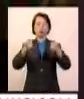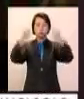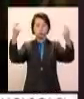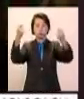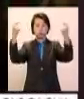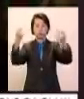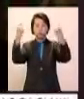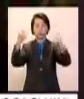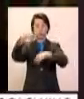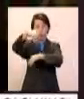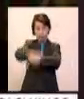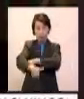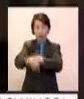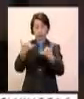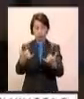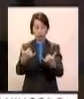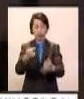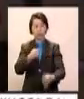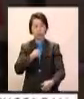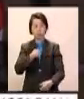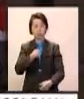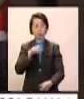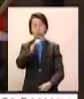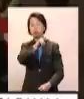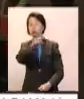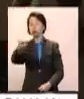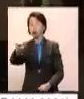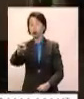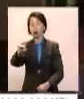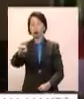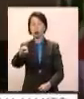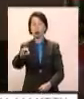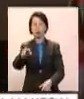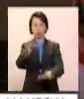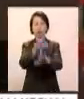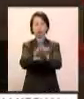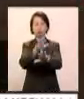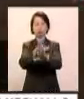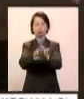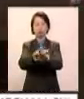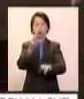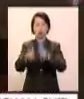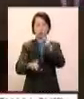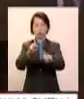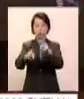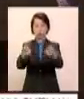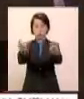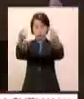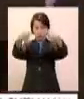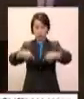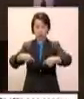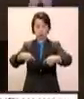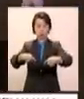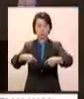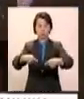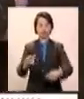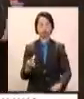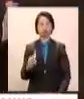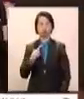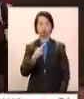Sambutan pada malam ini saya lihat memang ramai orang yang datang.